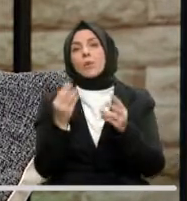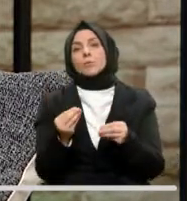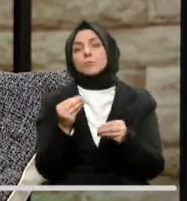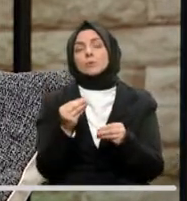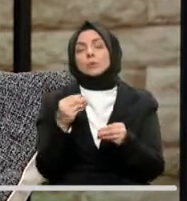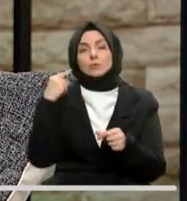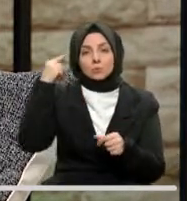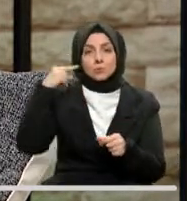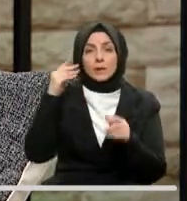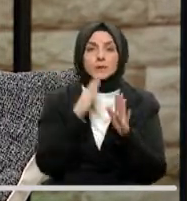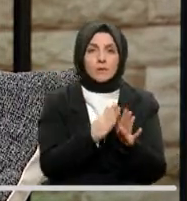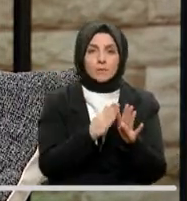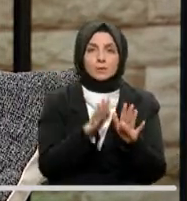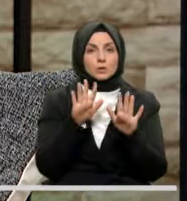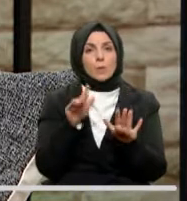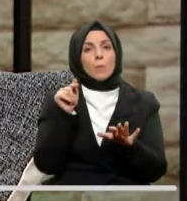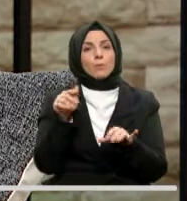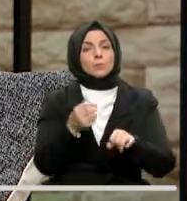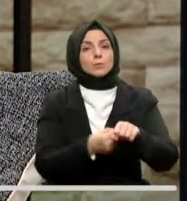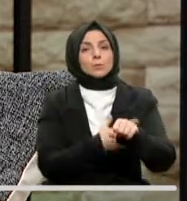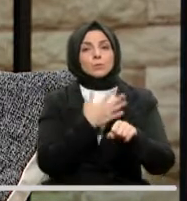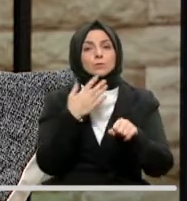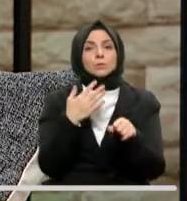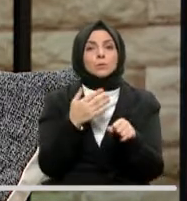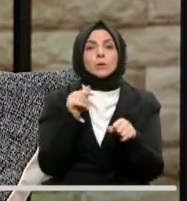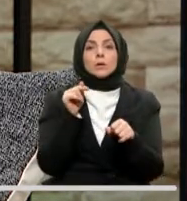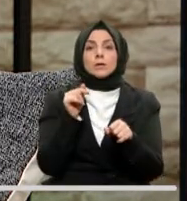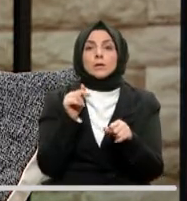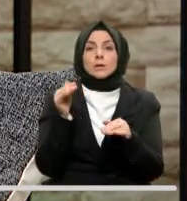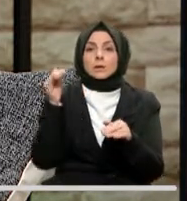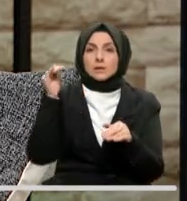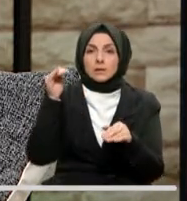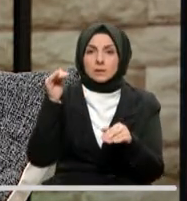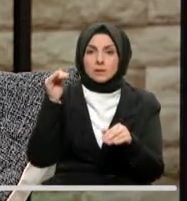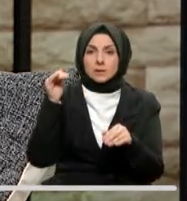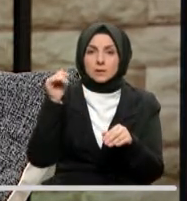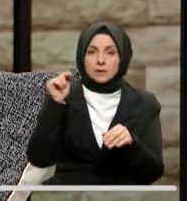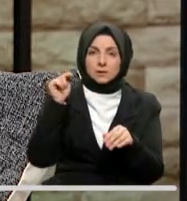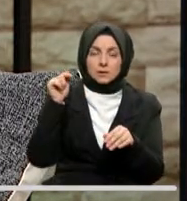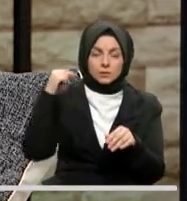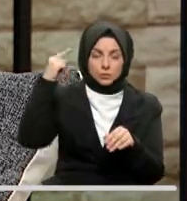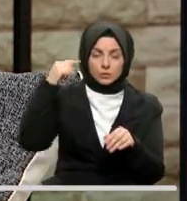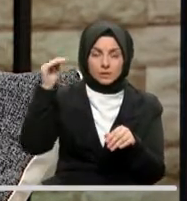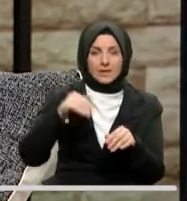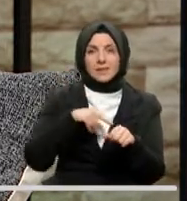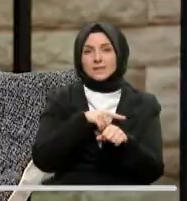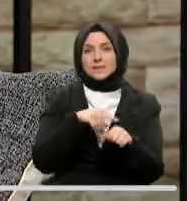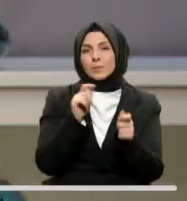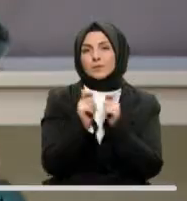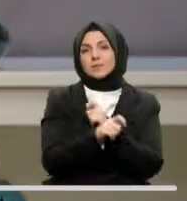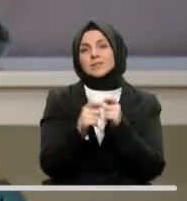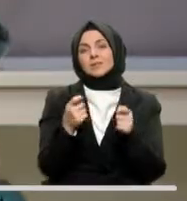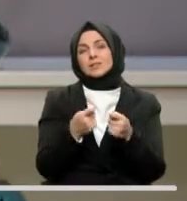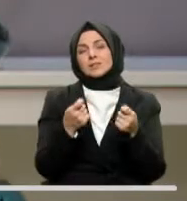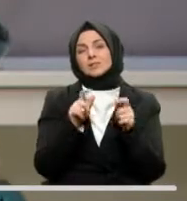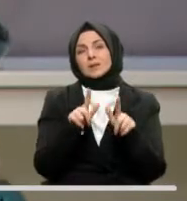kanıtın daha olduğu gibi Ama işte O duygunun feneri gelip geçmesine izin vermeden Bir saniye Dur orada dipso düşüncede analiz etmekten almaya çalışan Peki